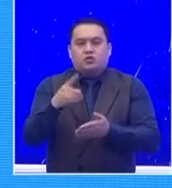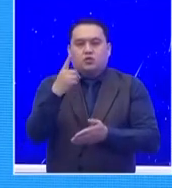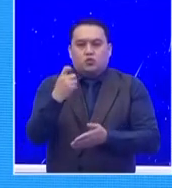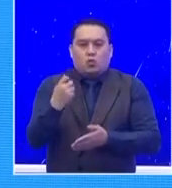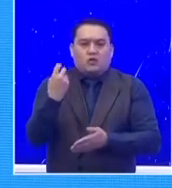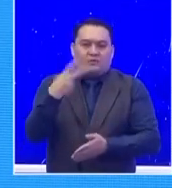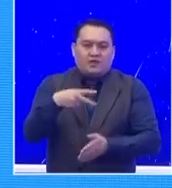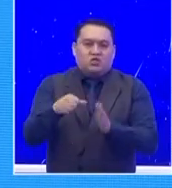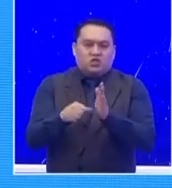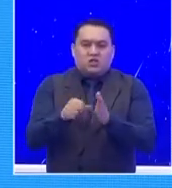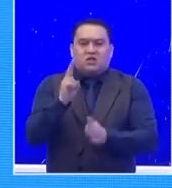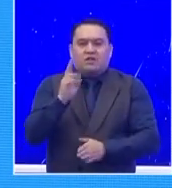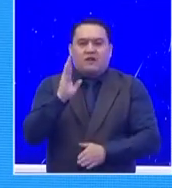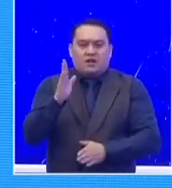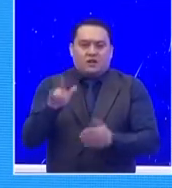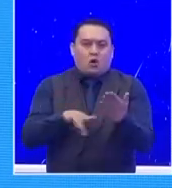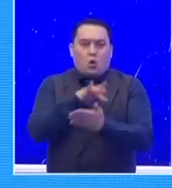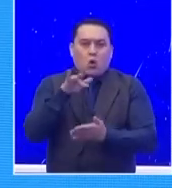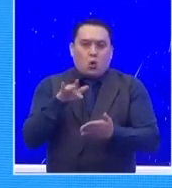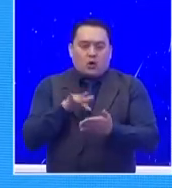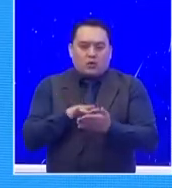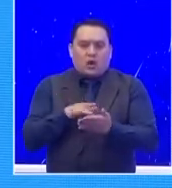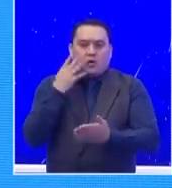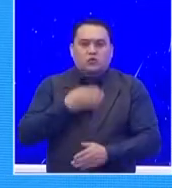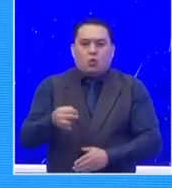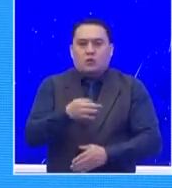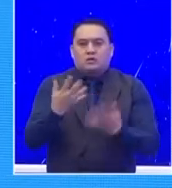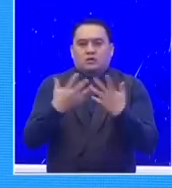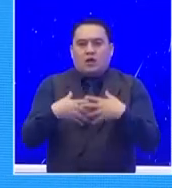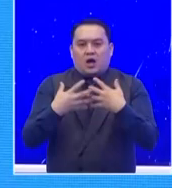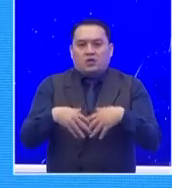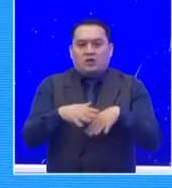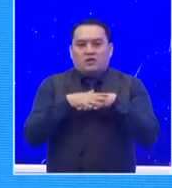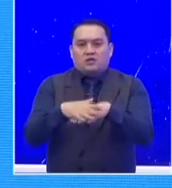квартир во всех районах и городах. На это мы посчитали и выделили